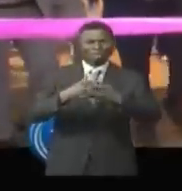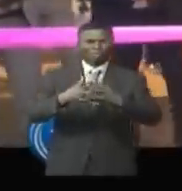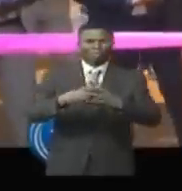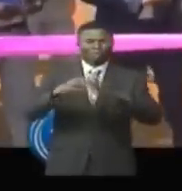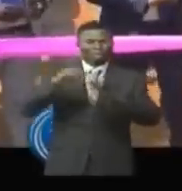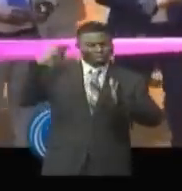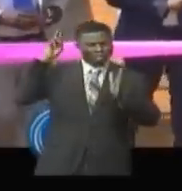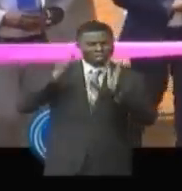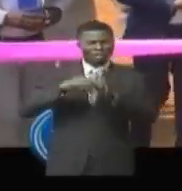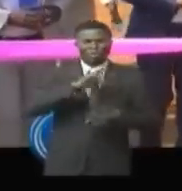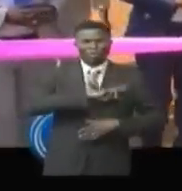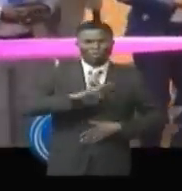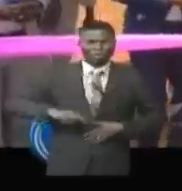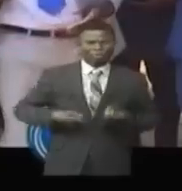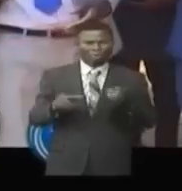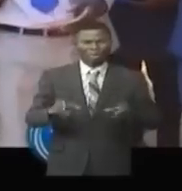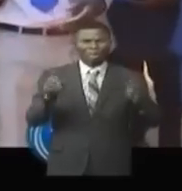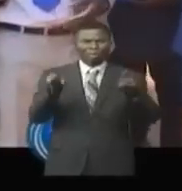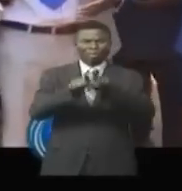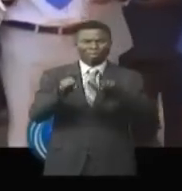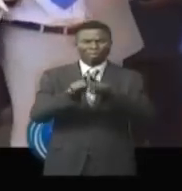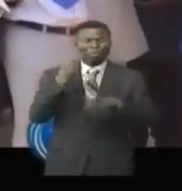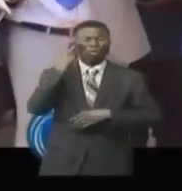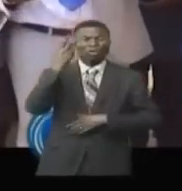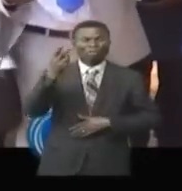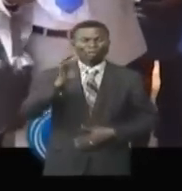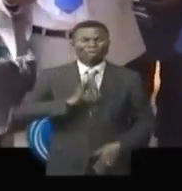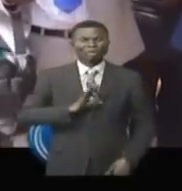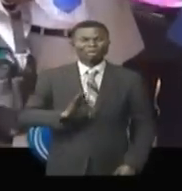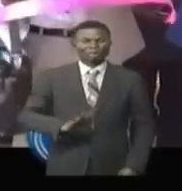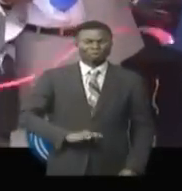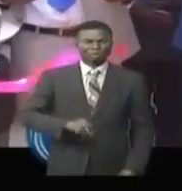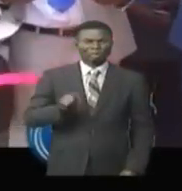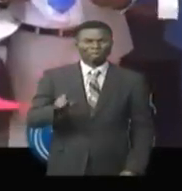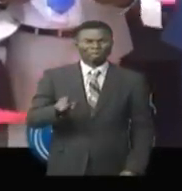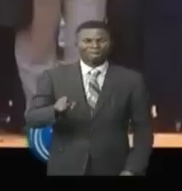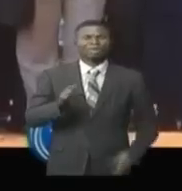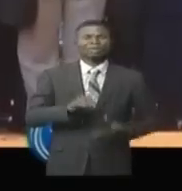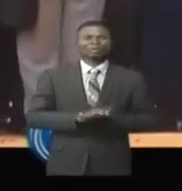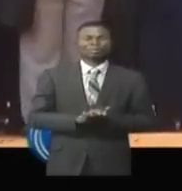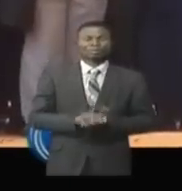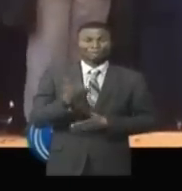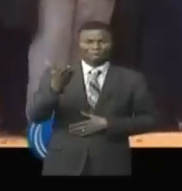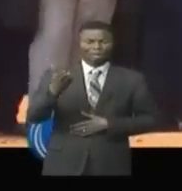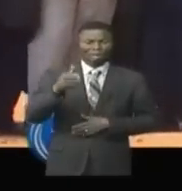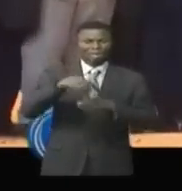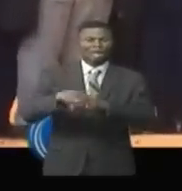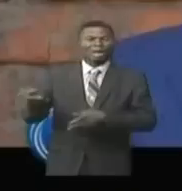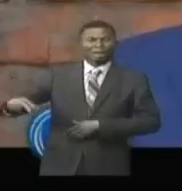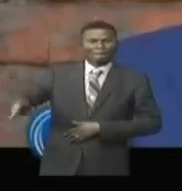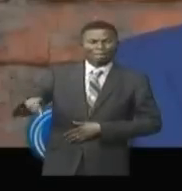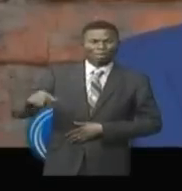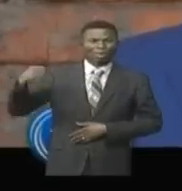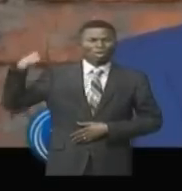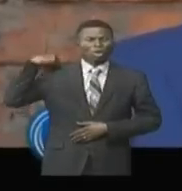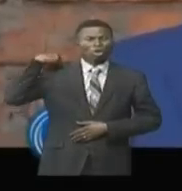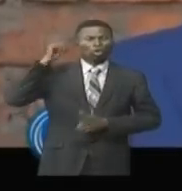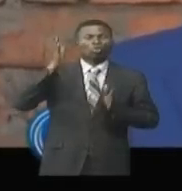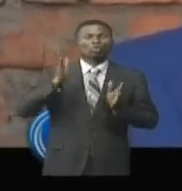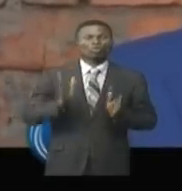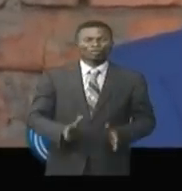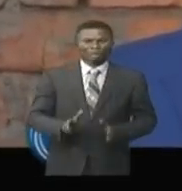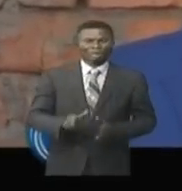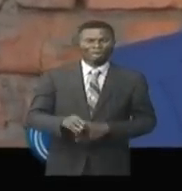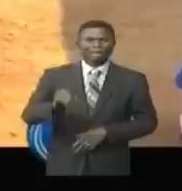gouvernement de la République, conformément à la vision du chef de l'État, Félix Antoine Tshisekedi. Ici en province, c'est le gouverneur Théo Ngwabidje